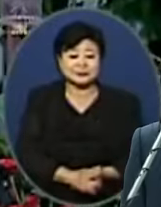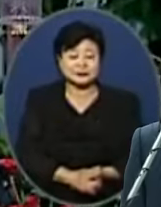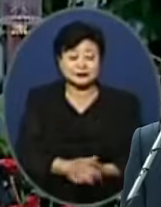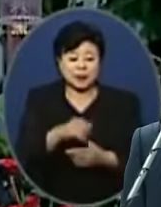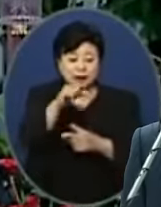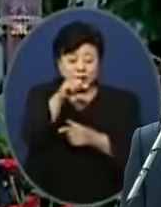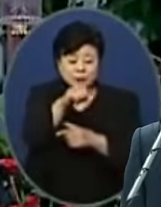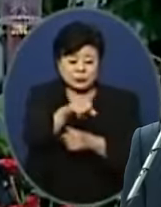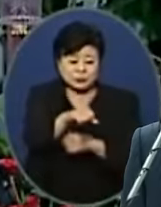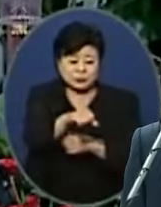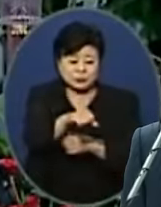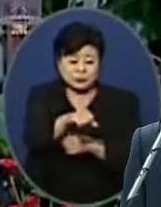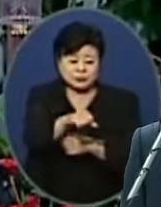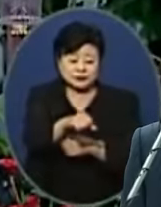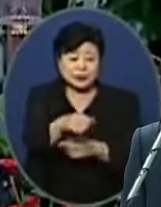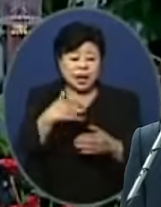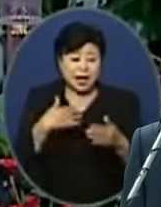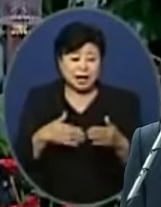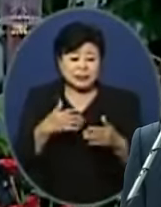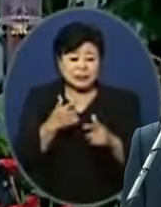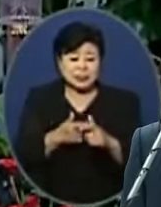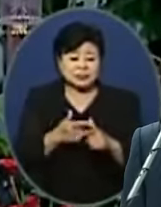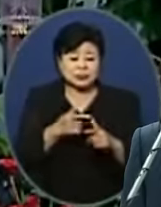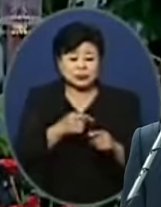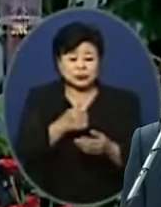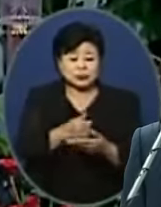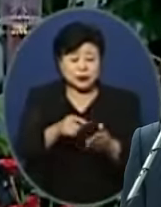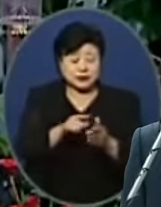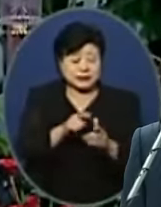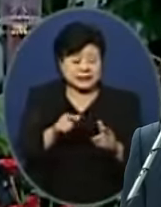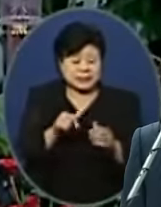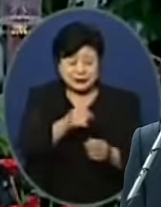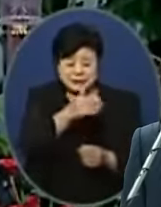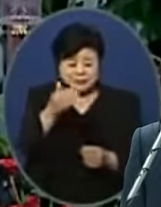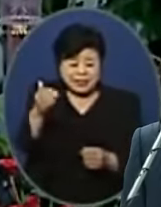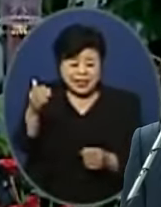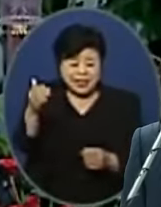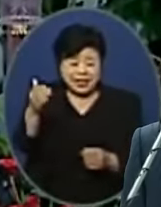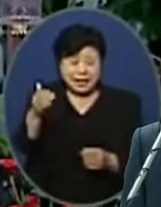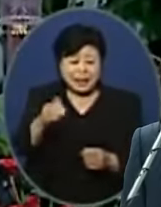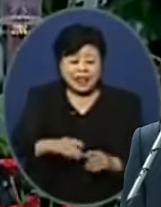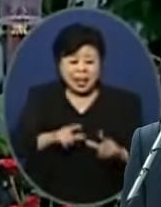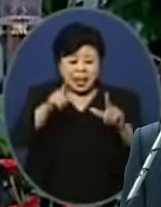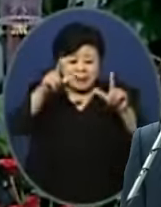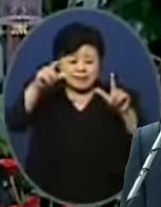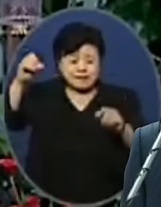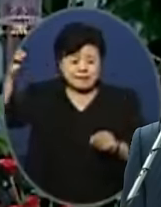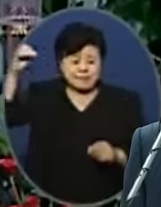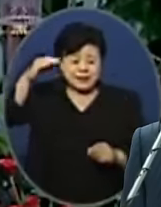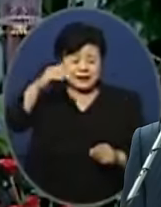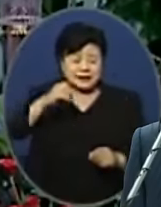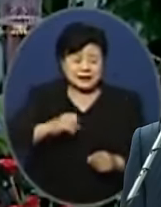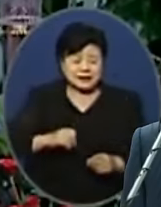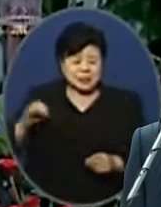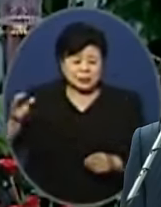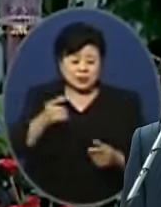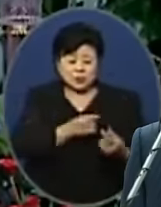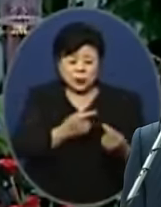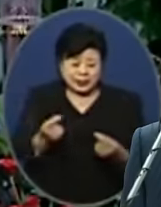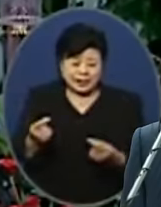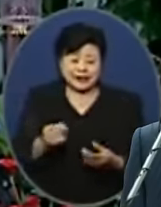고개 숙여주시기 바랍니다. 여러분 중에 아직 예수님을 구주로 믿지 않은 사람은 햇빛을 잃어버린 사람인